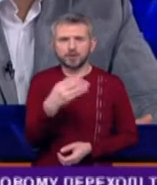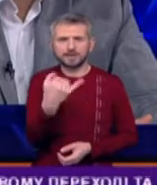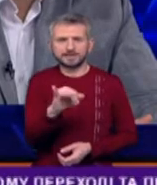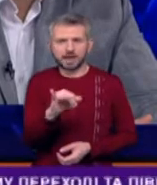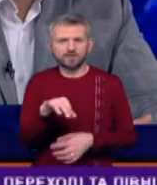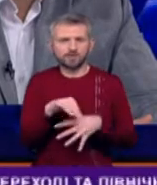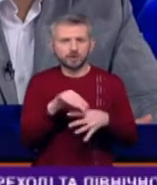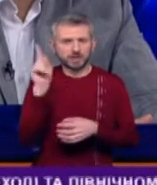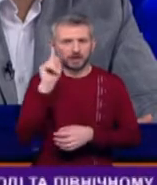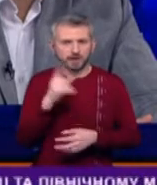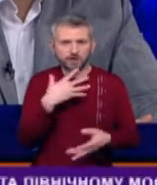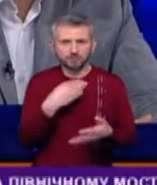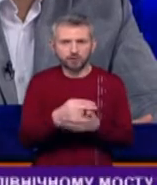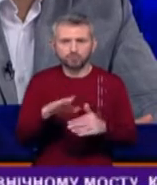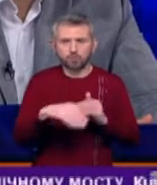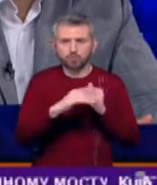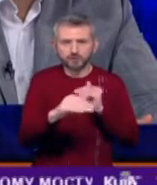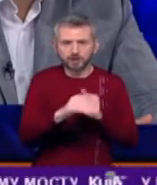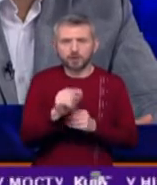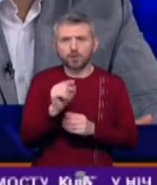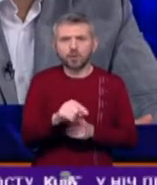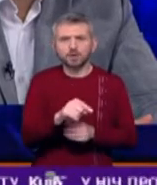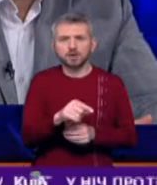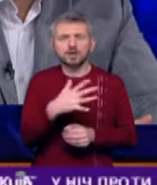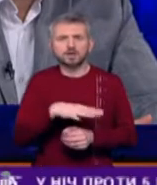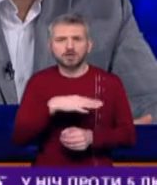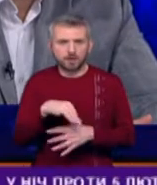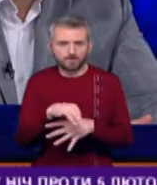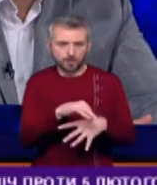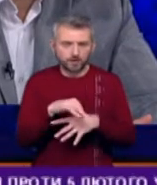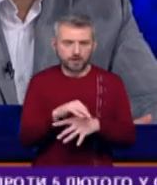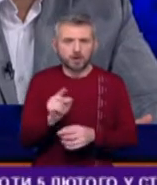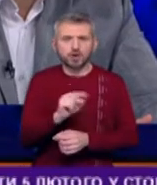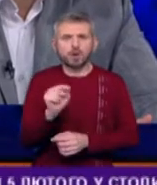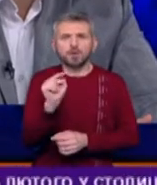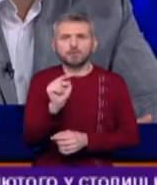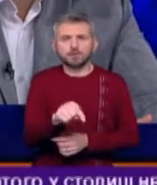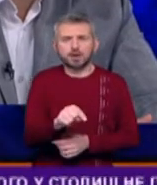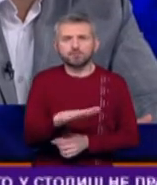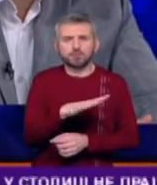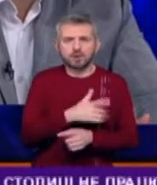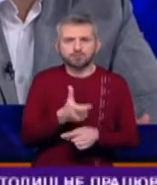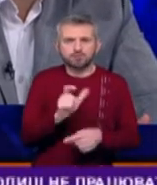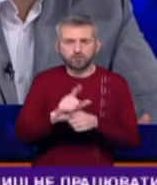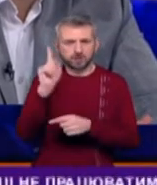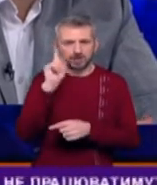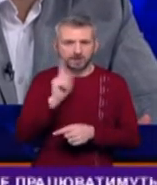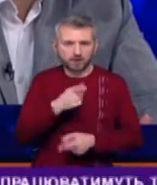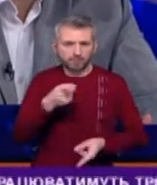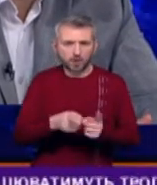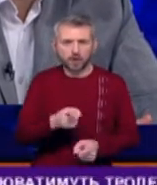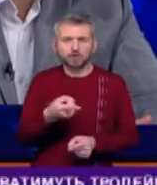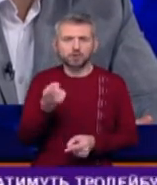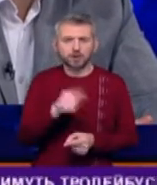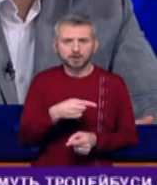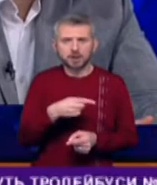вот євреїв своїх по пустыне. Ну а он, зачем он их водил? Щоб там було більше євреїв. І тоді вони покорили